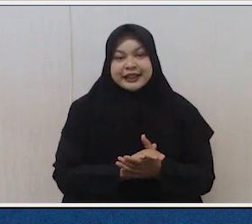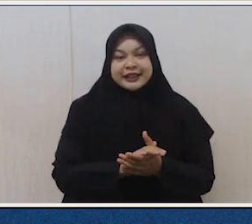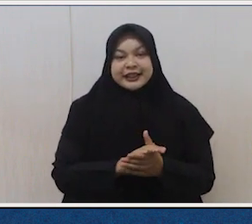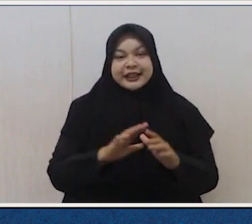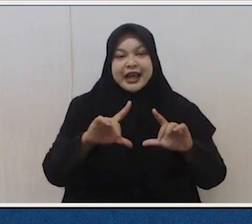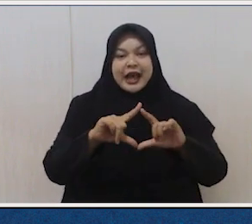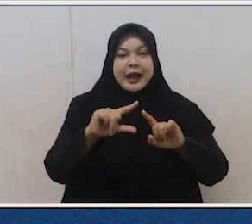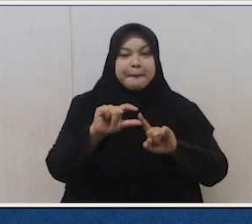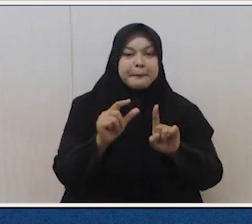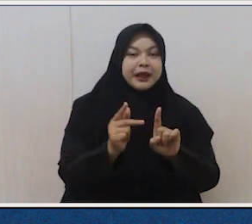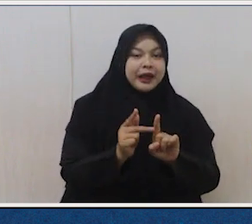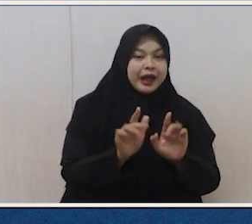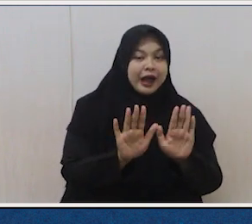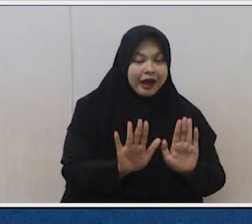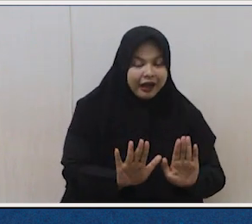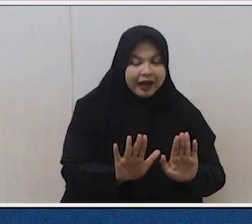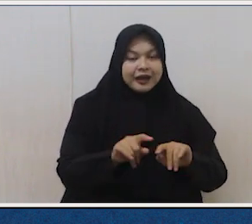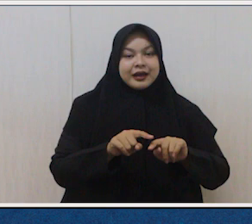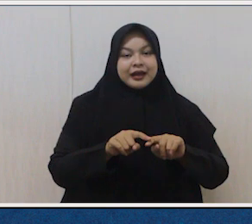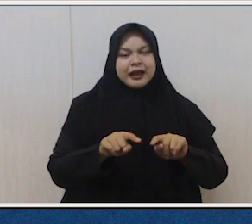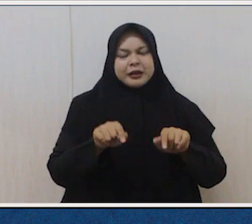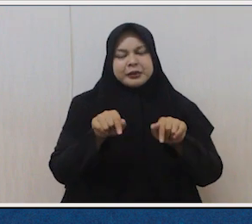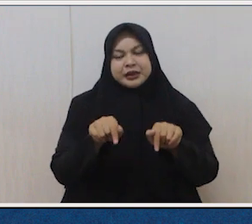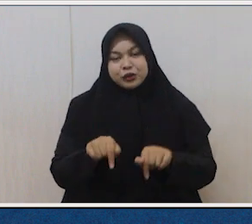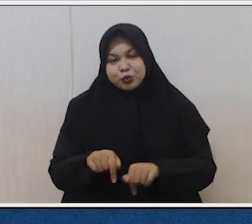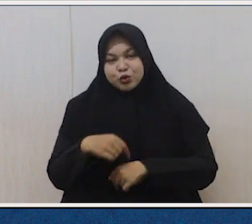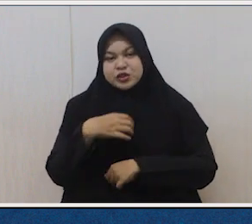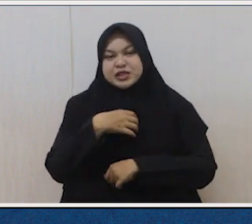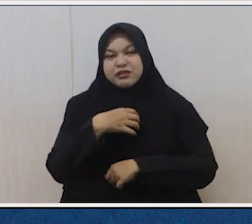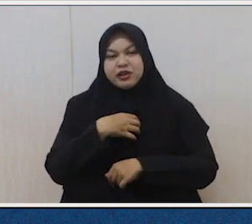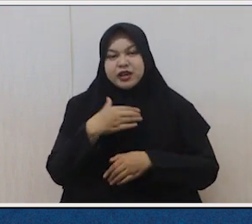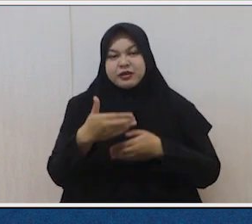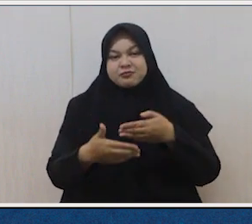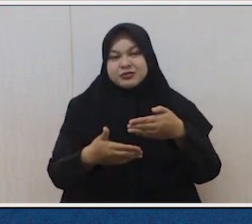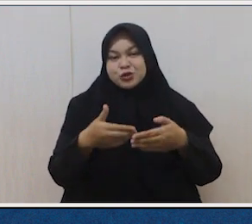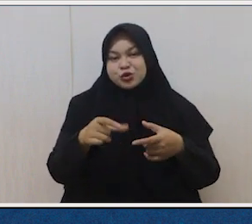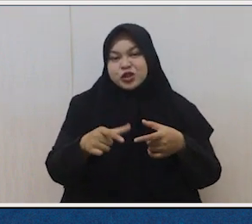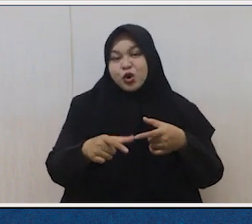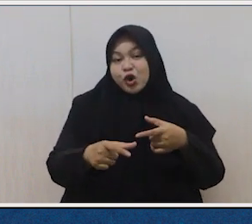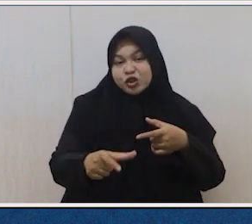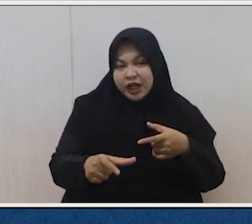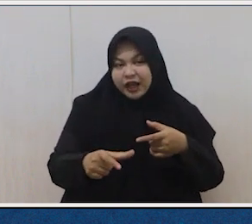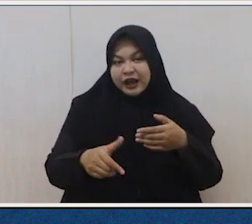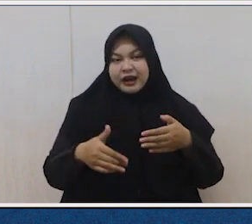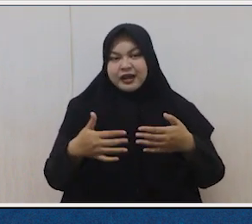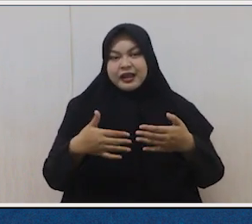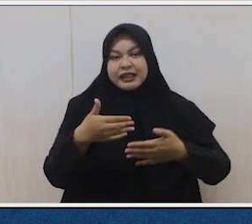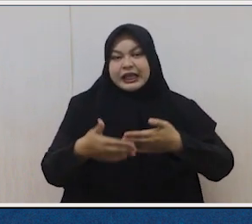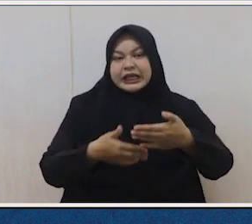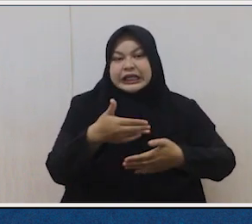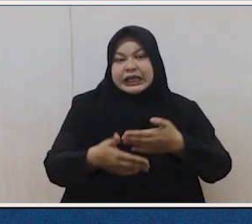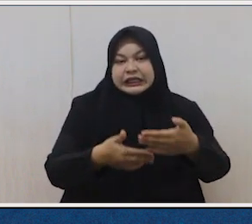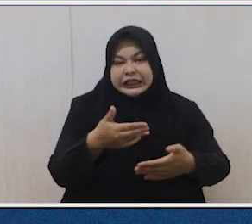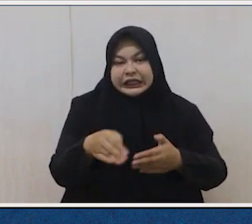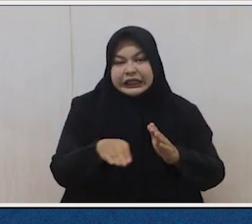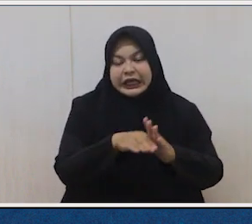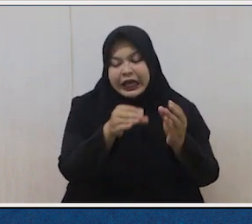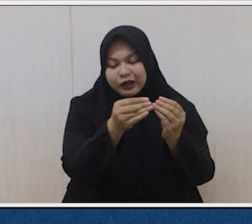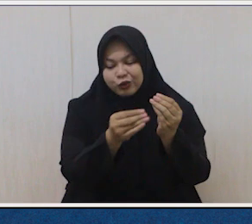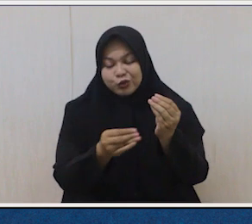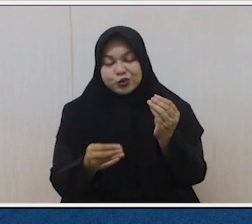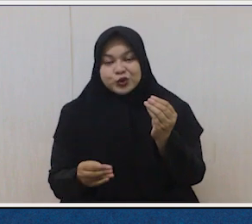hukum itun yang hal-hal yang sifatnya prosedural yang sifatnya teknis itu diatur lebih lanjut